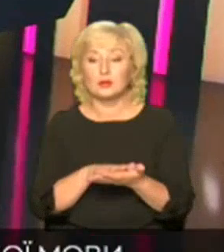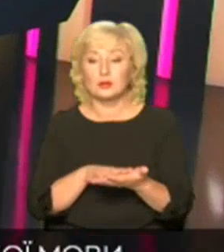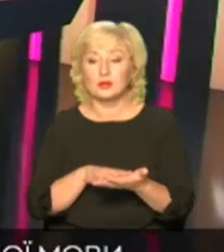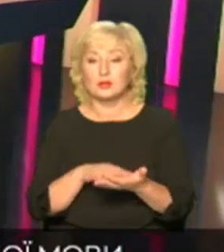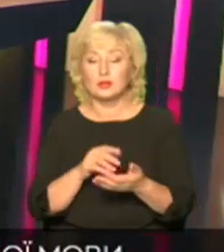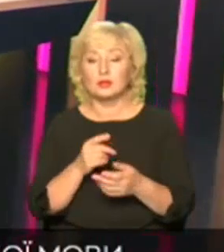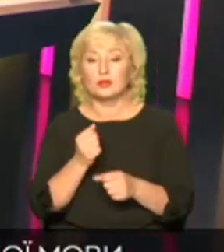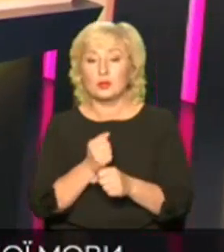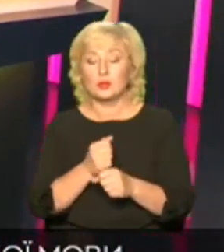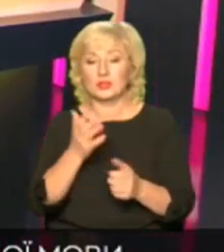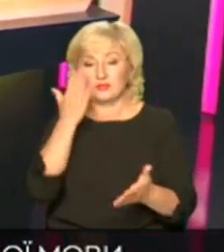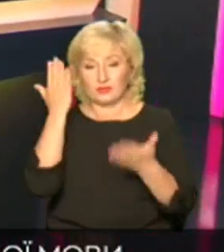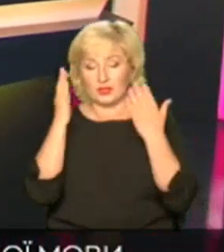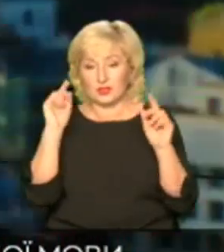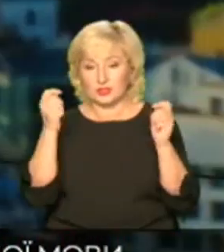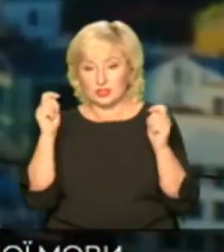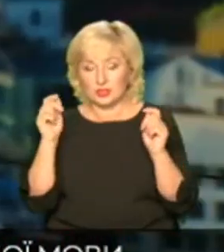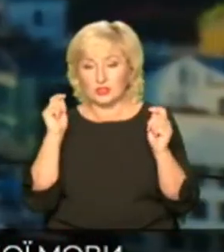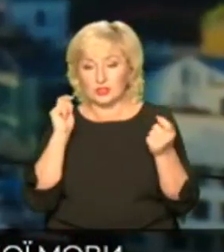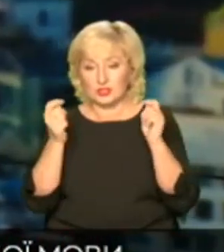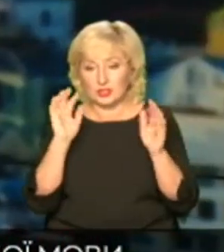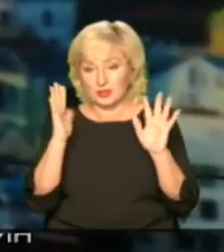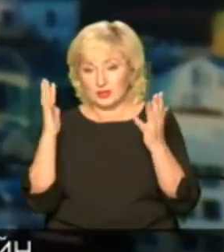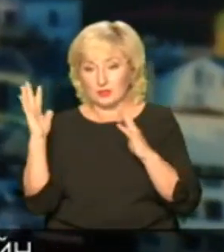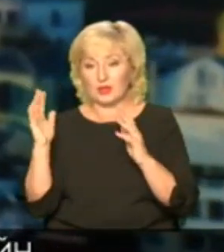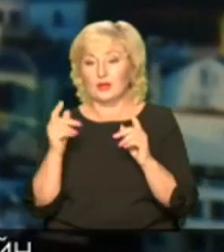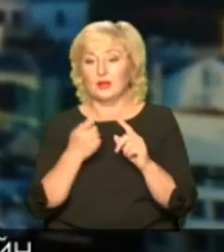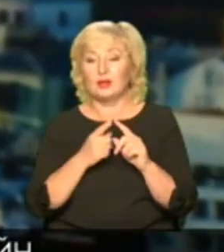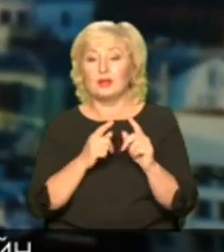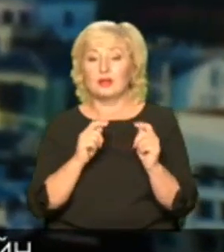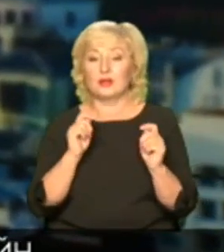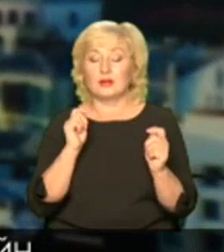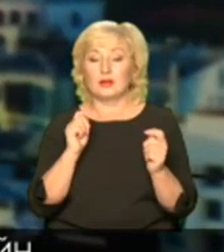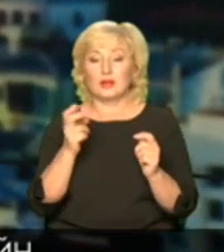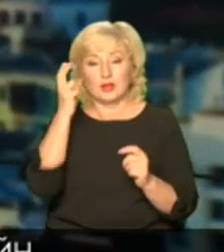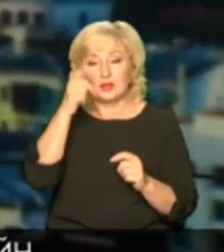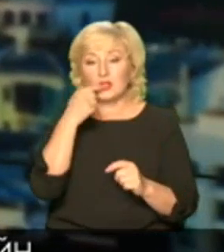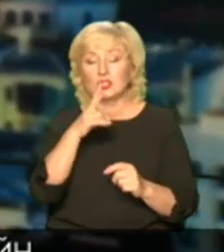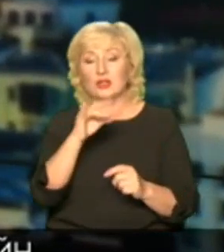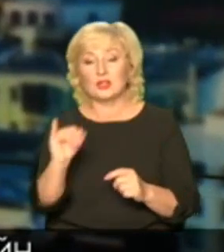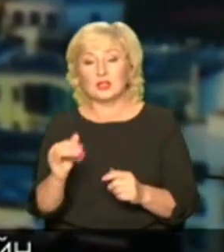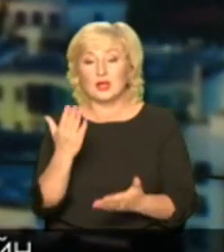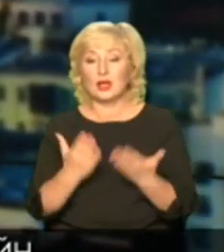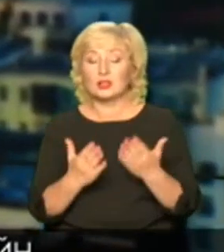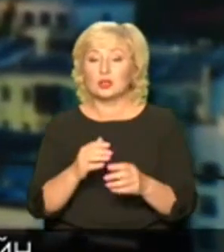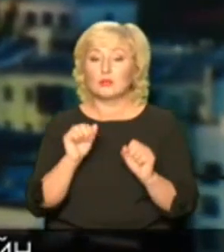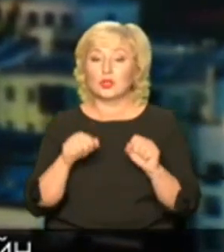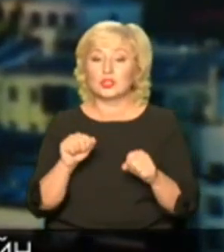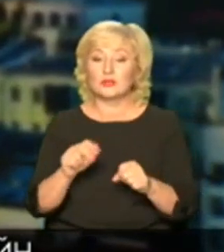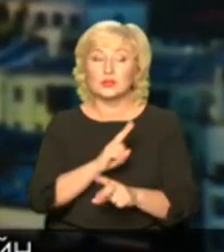вечірками насправді? Залишаємо, не залишаємо? Кияни кажуть ні. А от якщо є можливість у